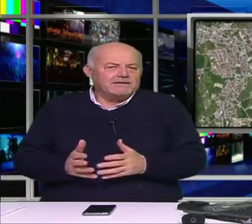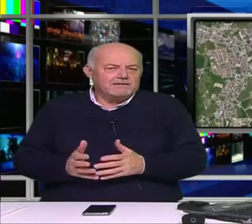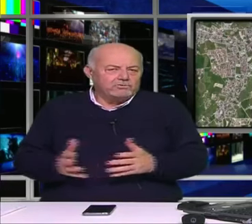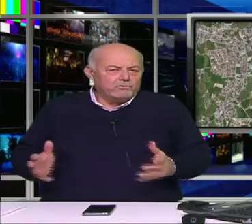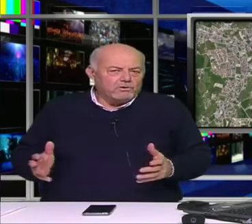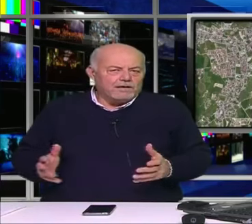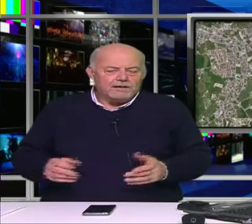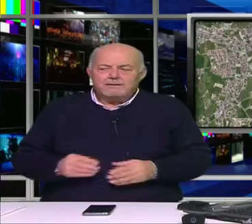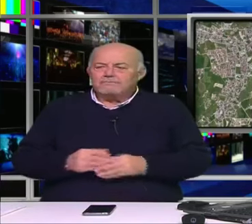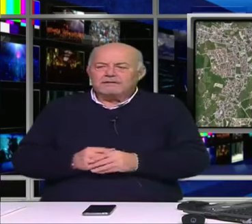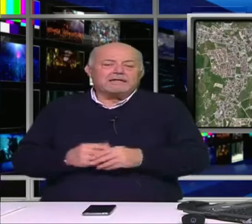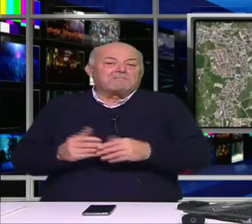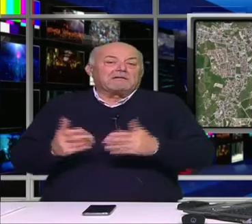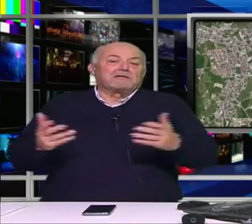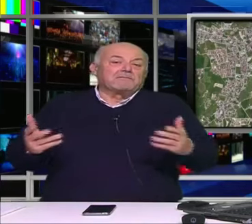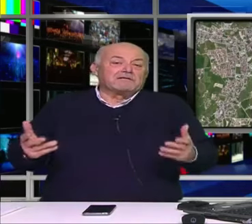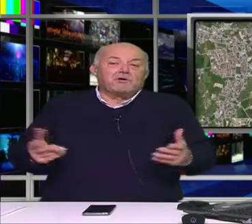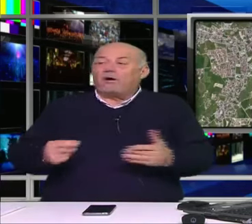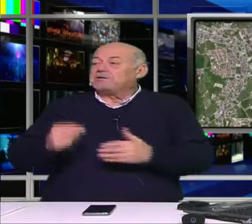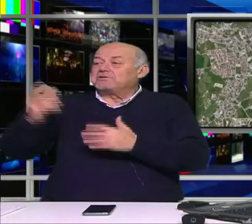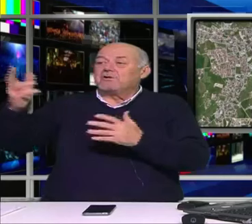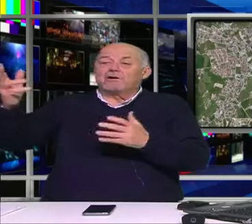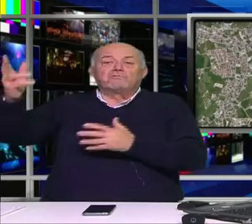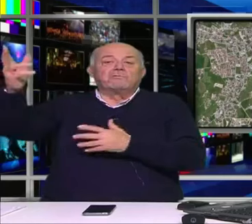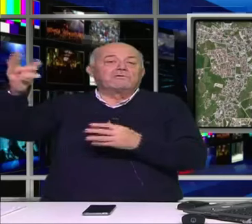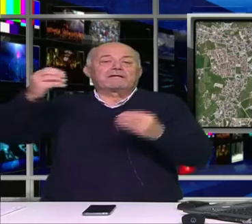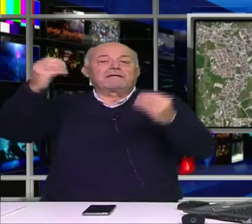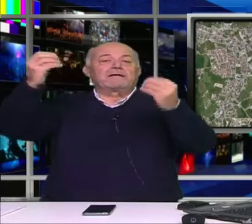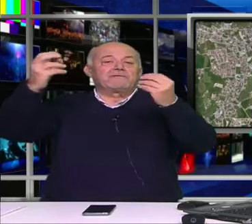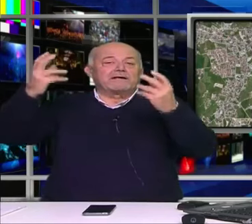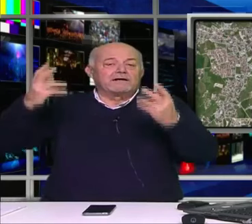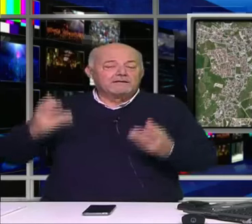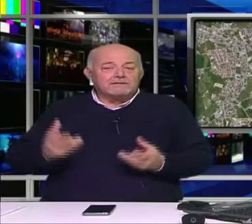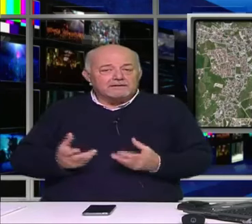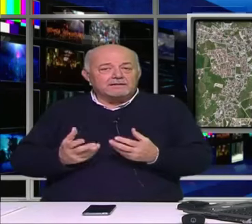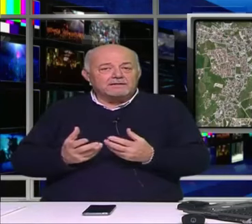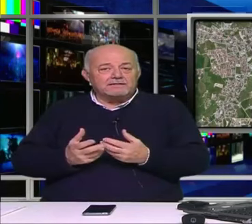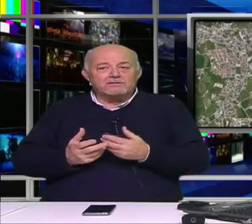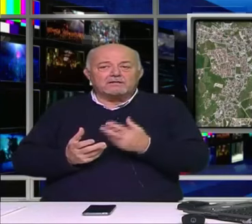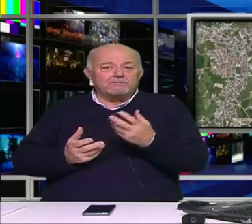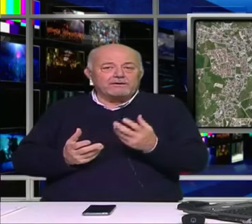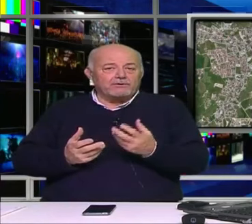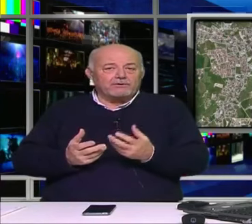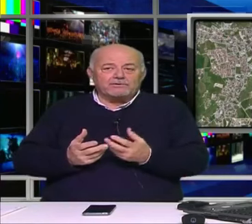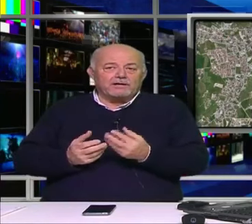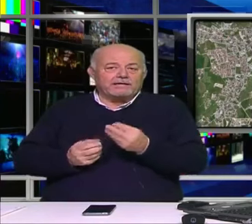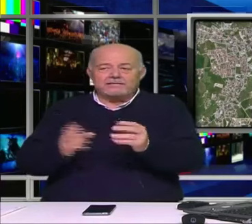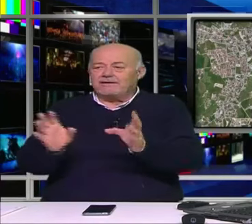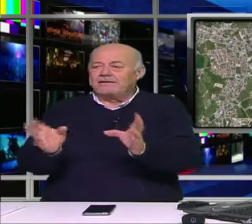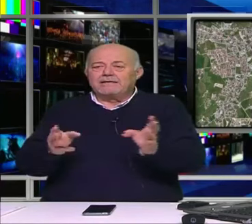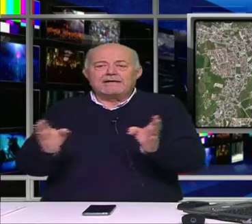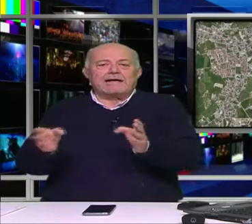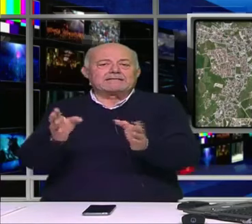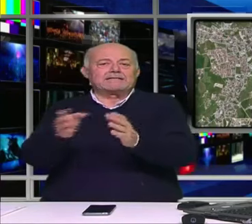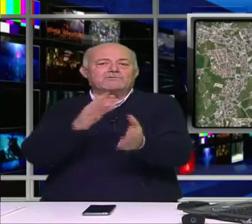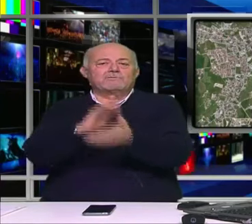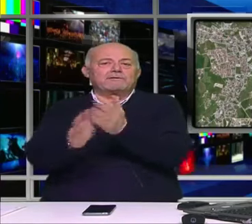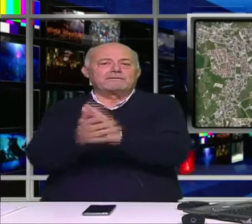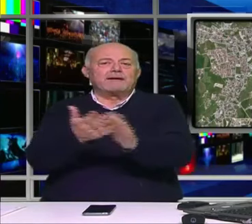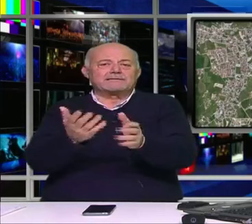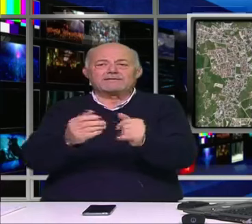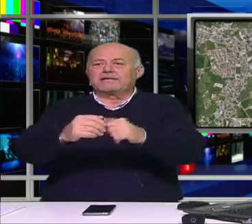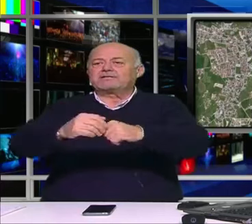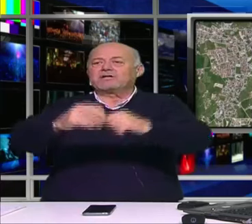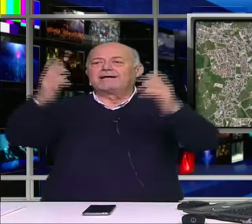frega nulla. Perché tante persone, signora, tu, ma chi gliene frega la signora del piano regolatore, chi c'ha una casa sua